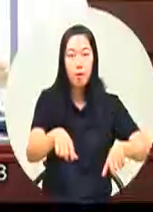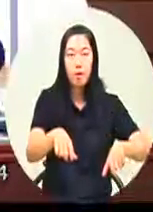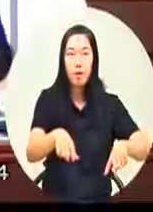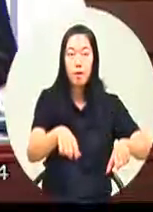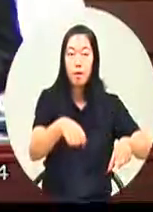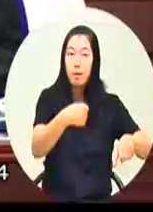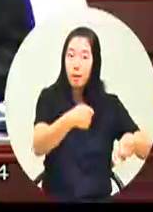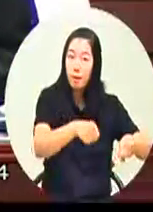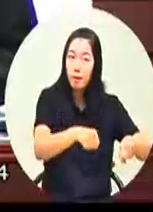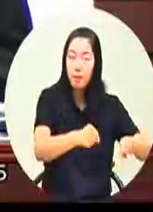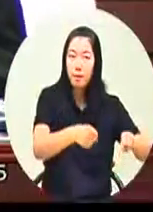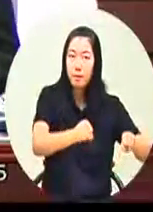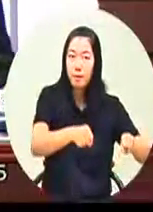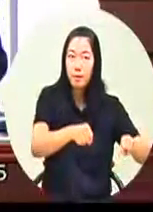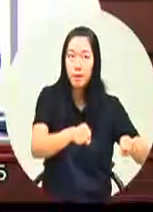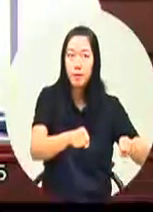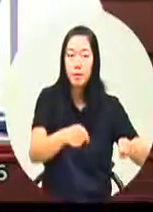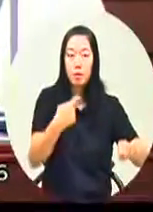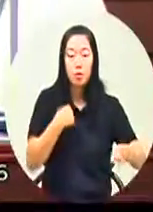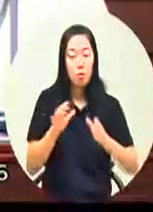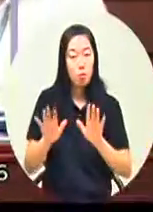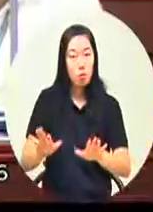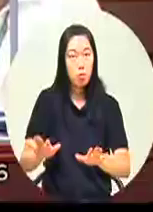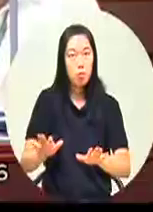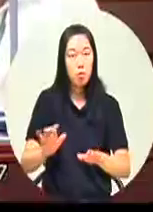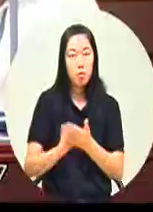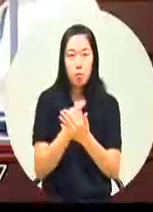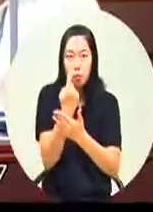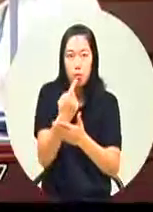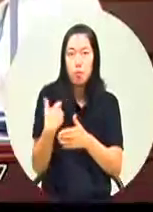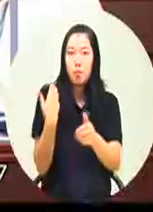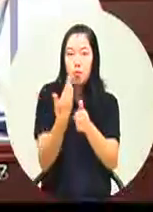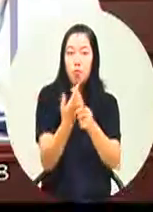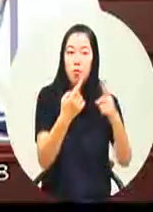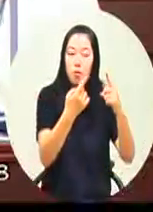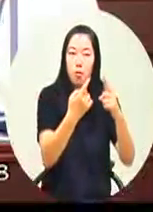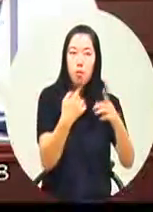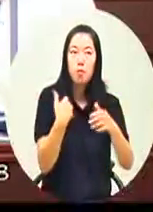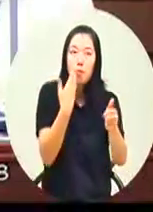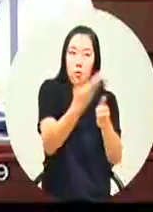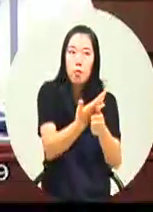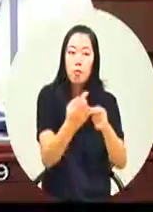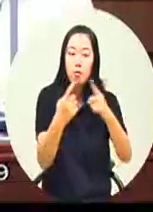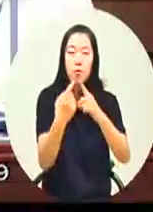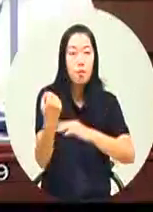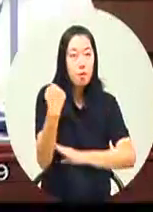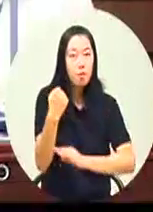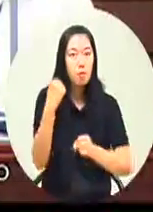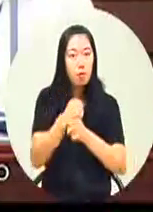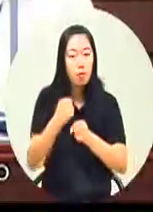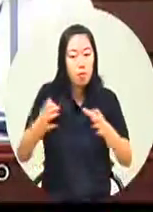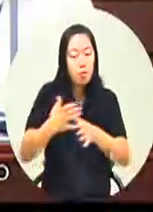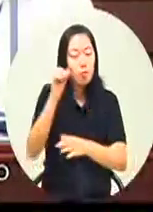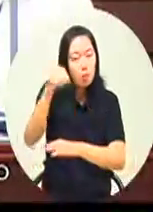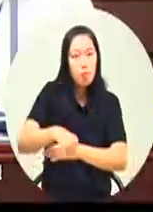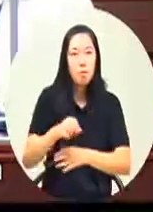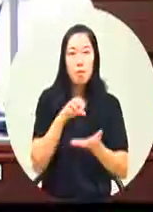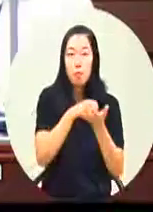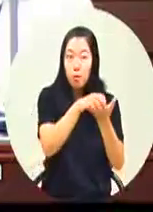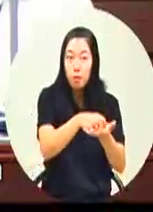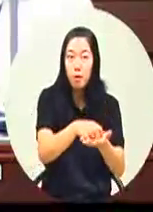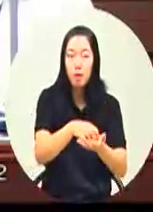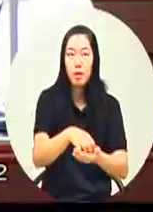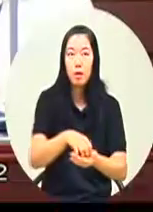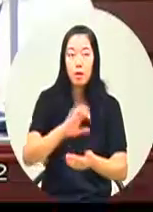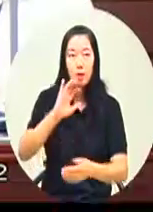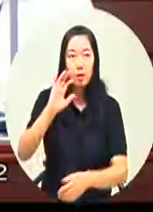轮 的车辆目前是只能受力跟人力来核准，那我们也要求说